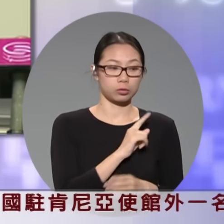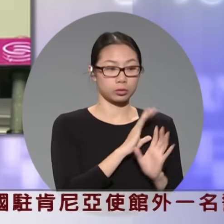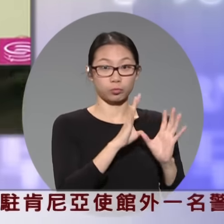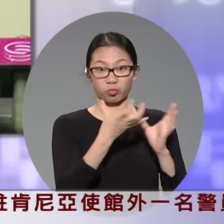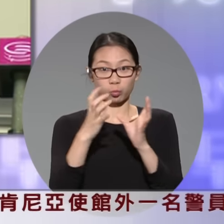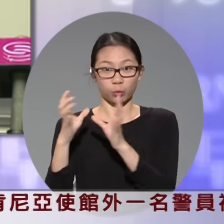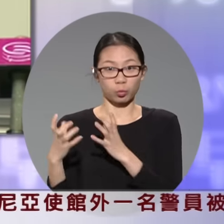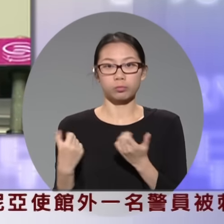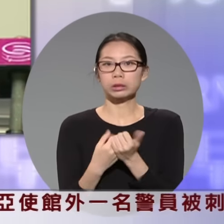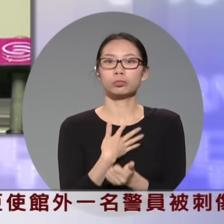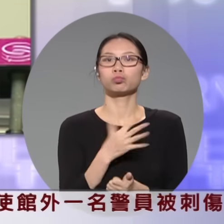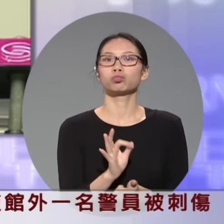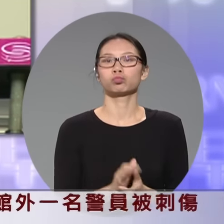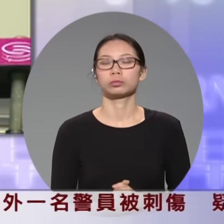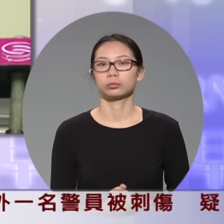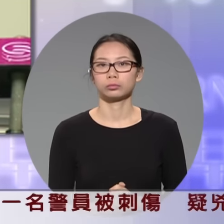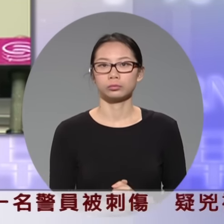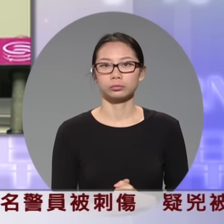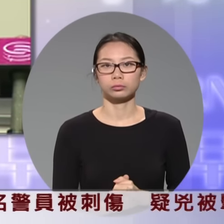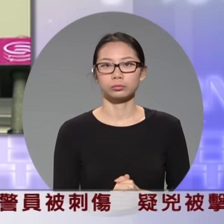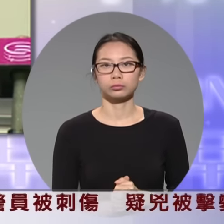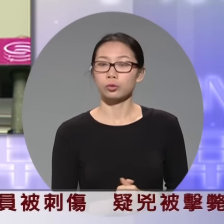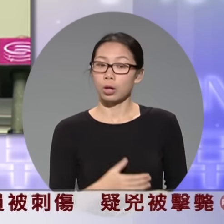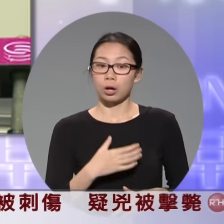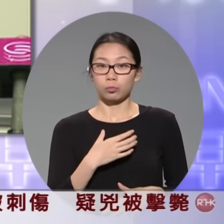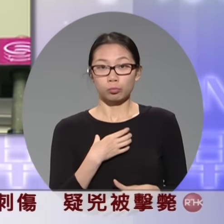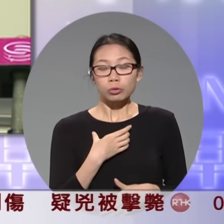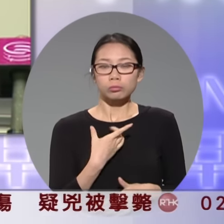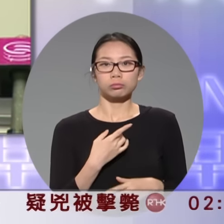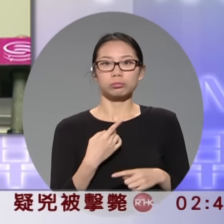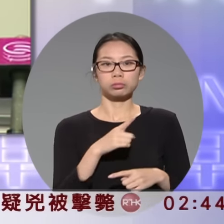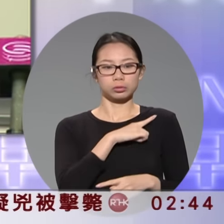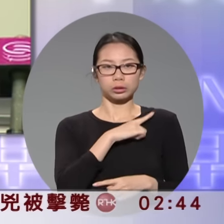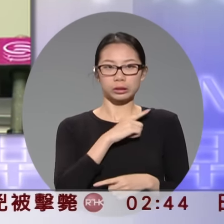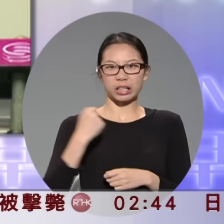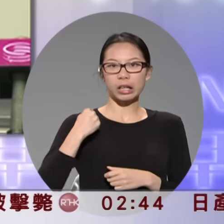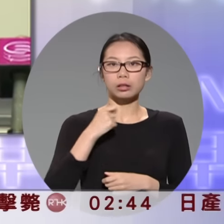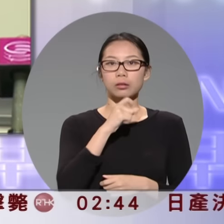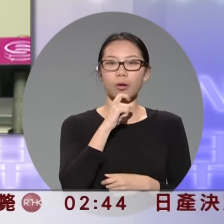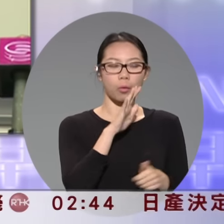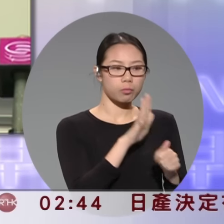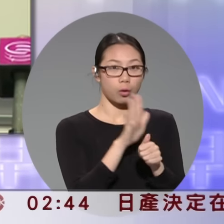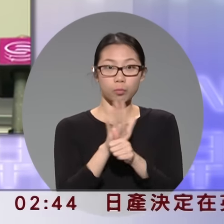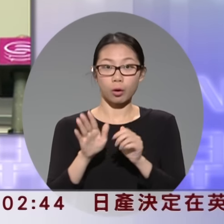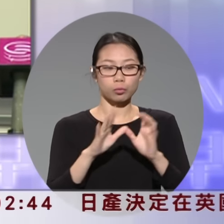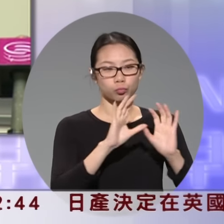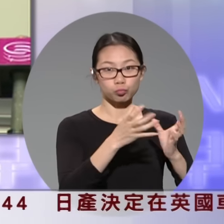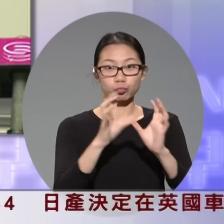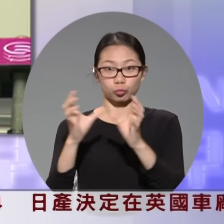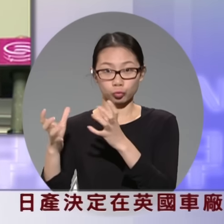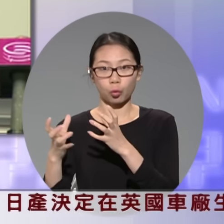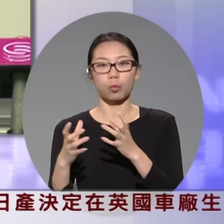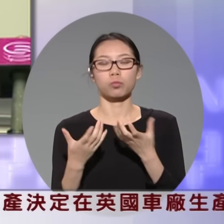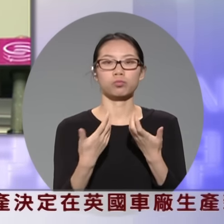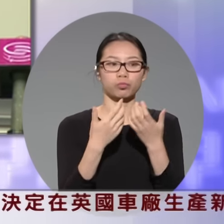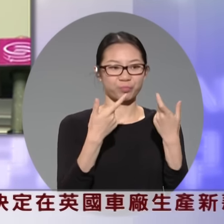有政治包袱。我認為我有能力去舒緩各個政黨、各個團